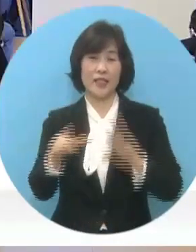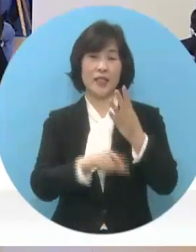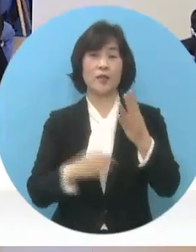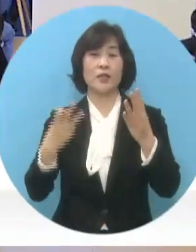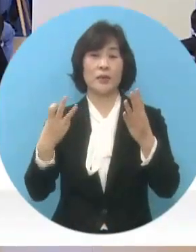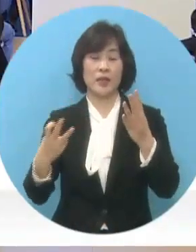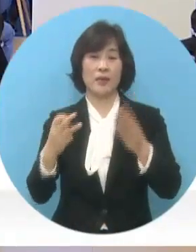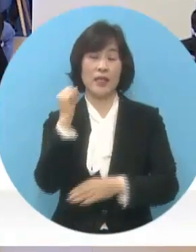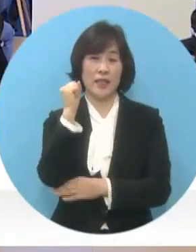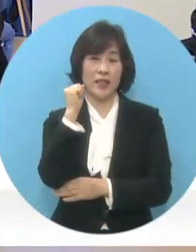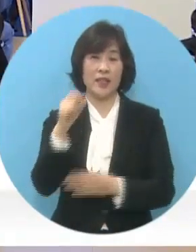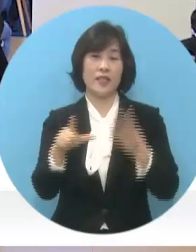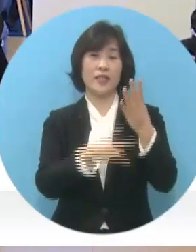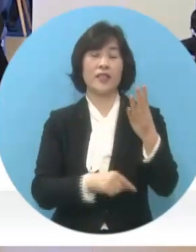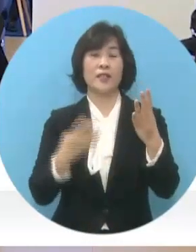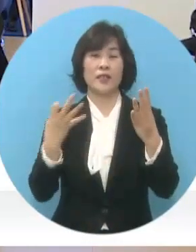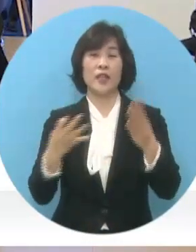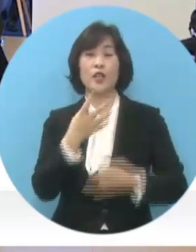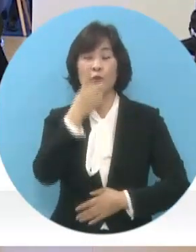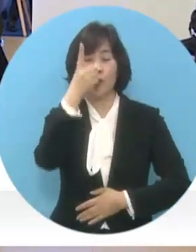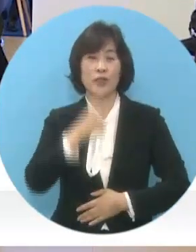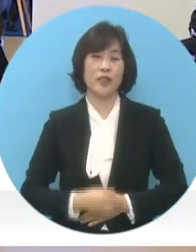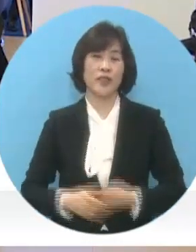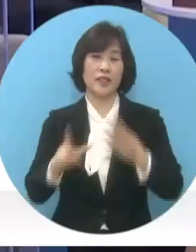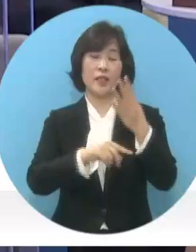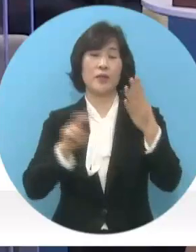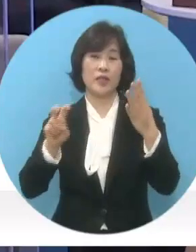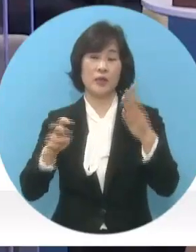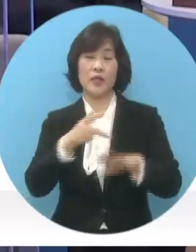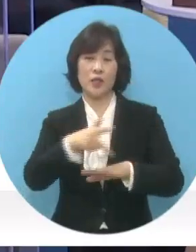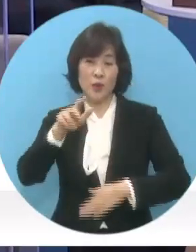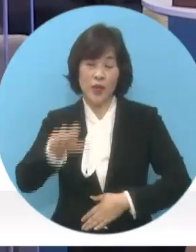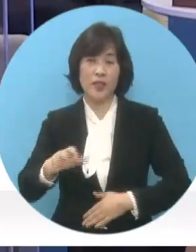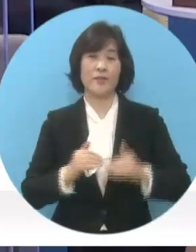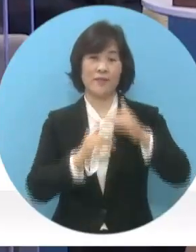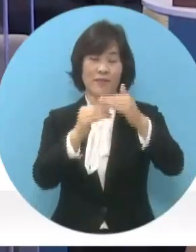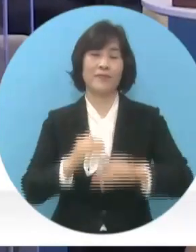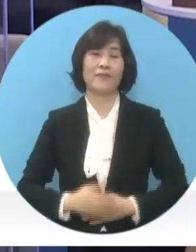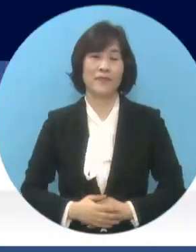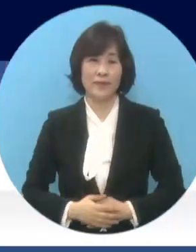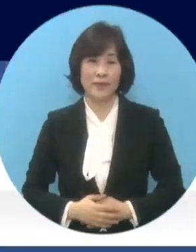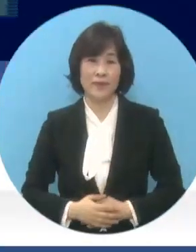4월 13일 영암, 4월 14일 순천, 4월 20일 진도에서 진행합니다.